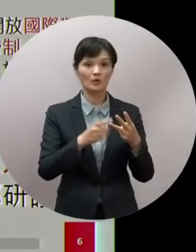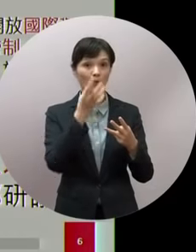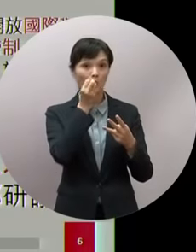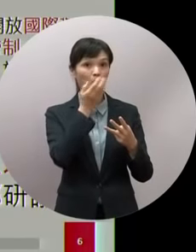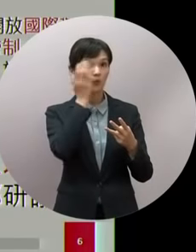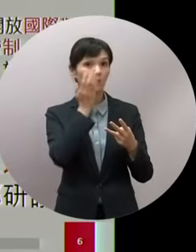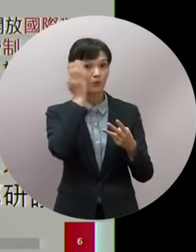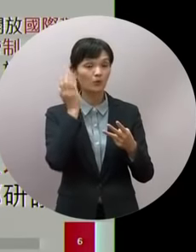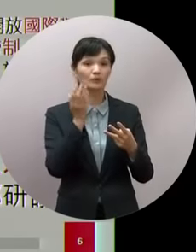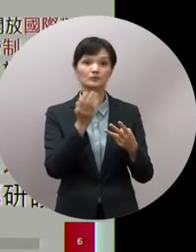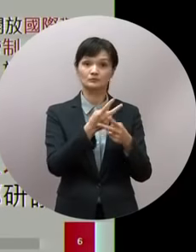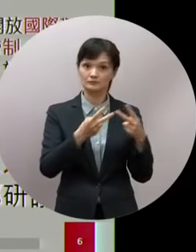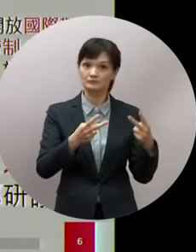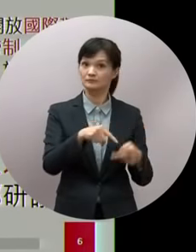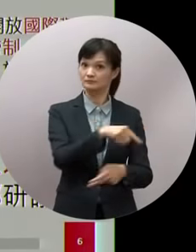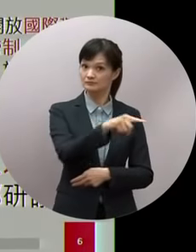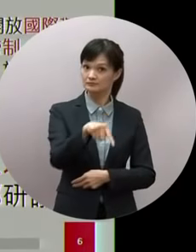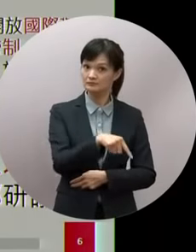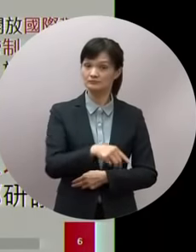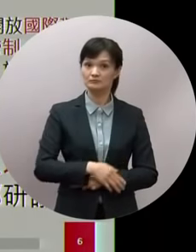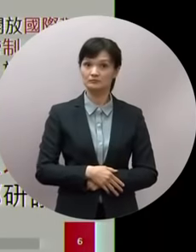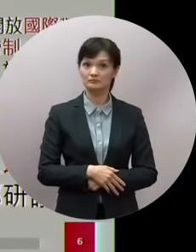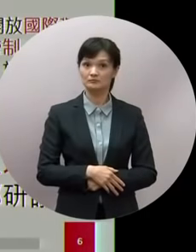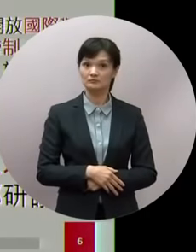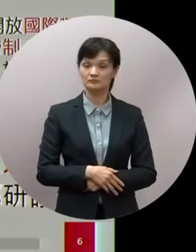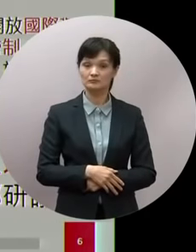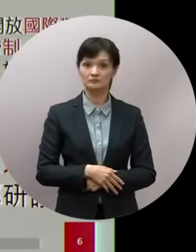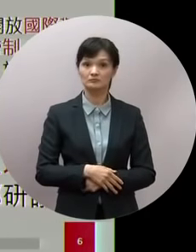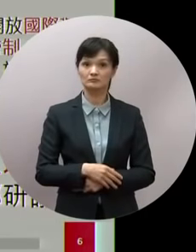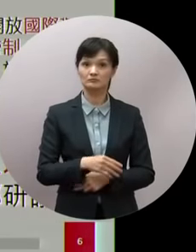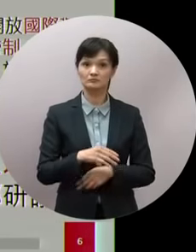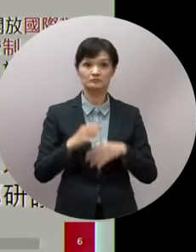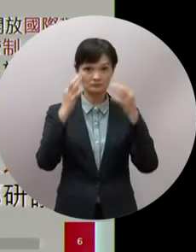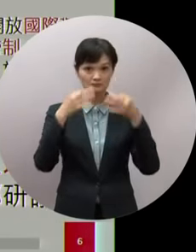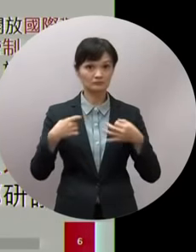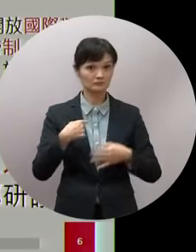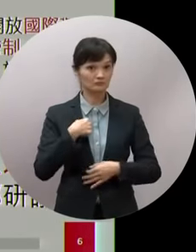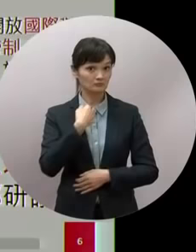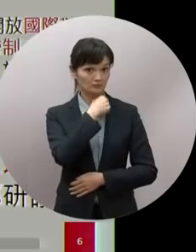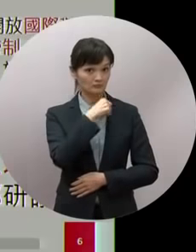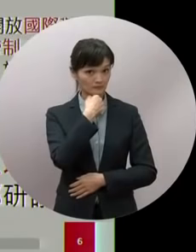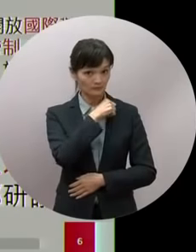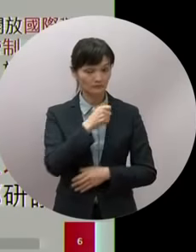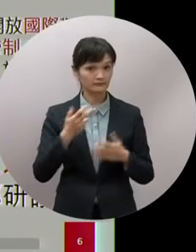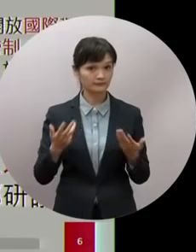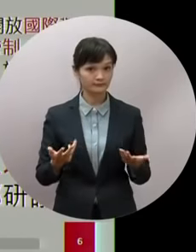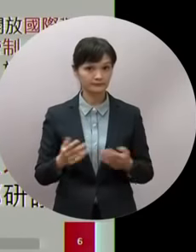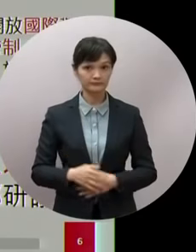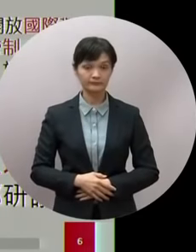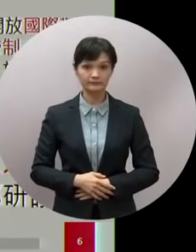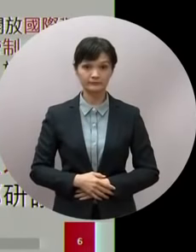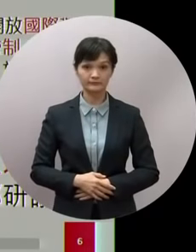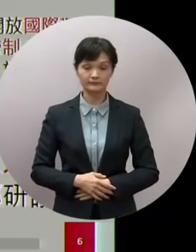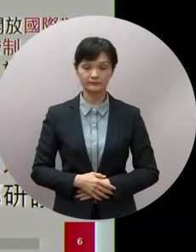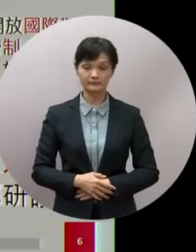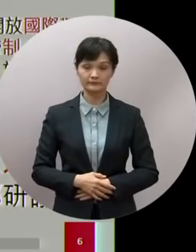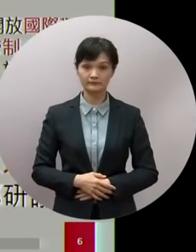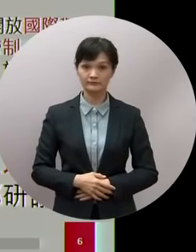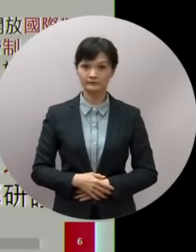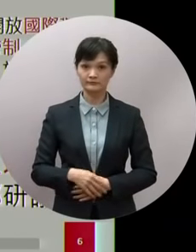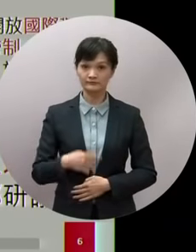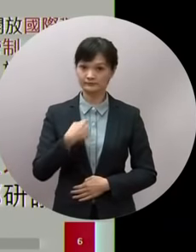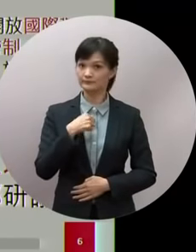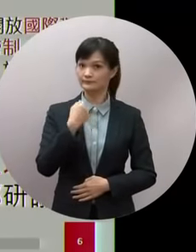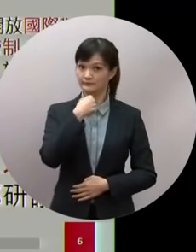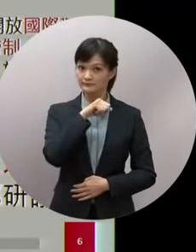光客。那对照于台湾，台湾目前是不是依旧，就我本席所掌握的，我